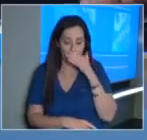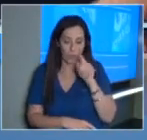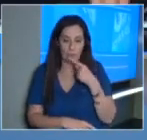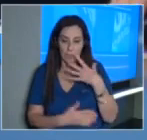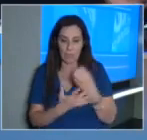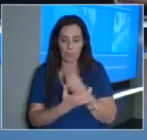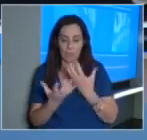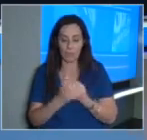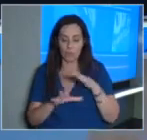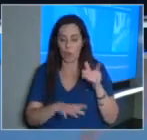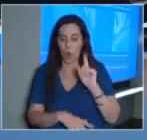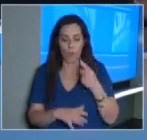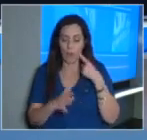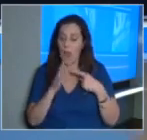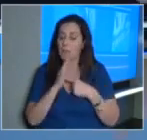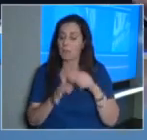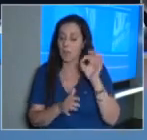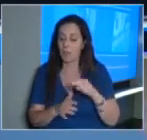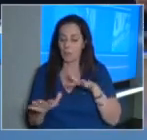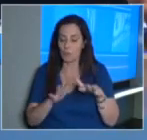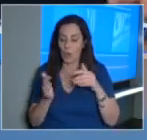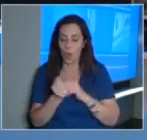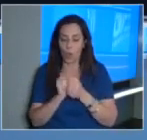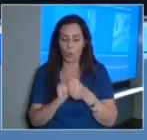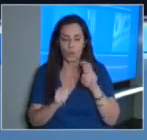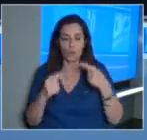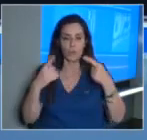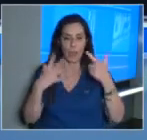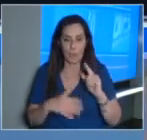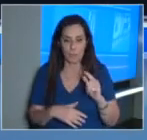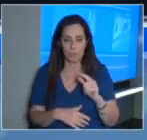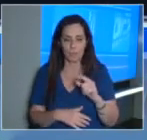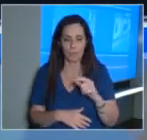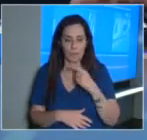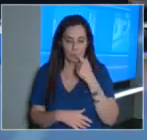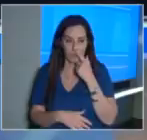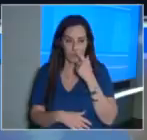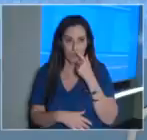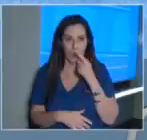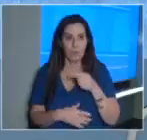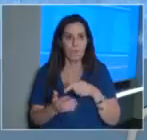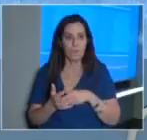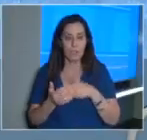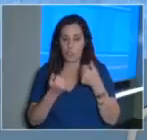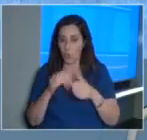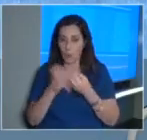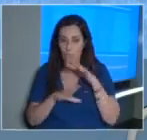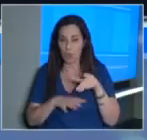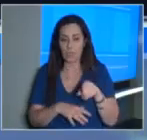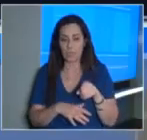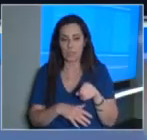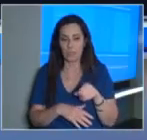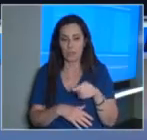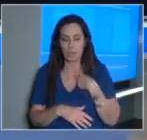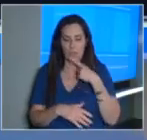ולהגיד, הצלחתי להרכיב ממשלה, לא חייבים להציג עדיין את הממשלה או את הרכבה, יש 7 ימים. זאת אומרת, נכון. וכישלון כן. בהרכבת ממשלה, זה אלא